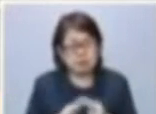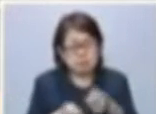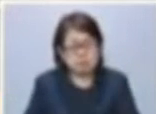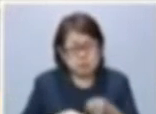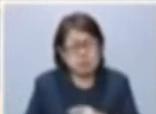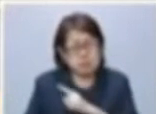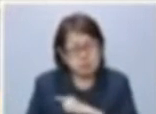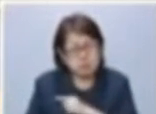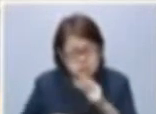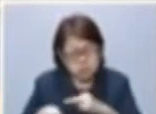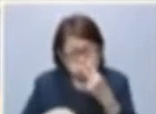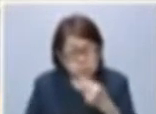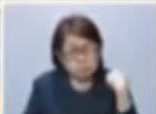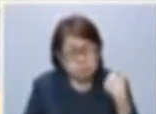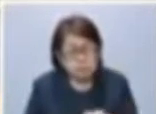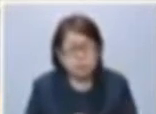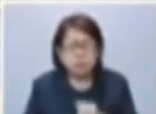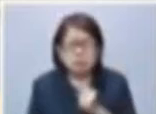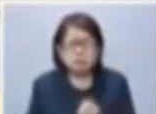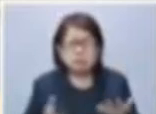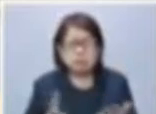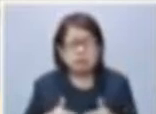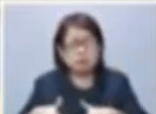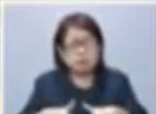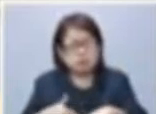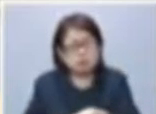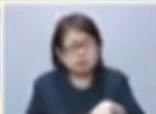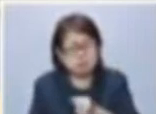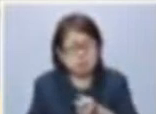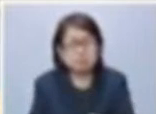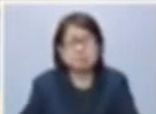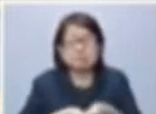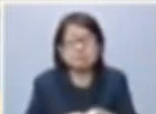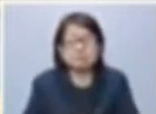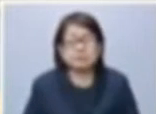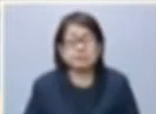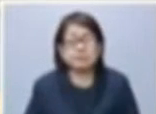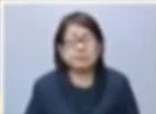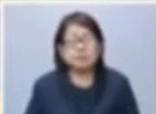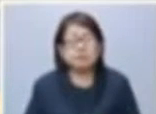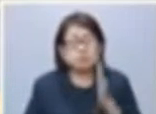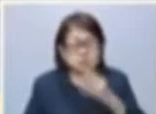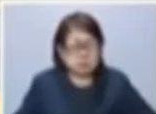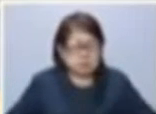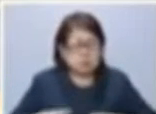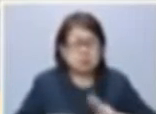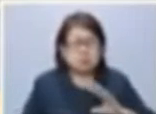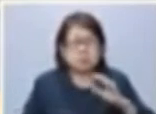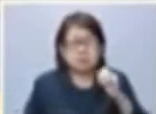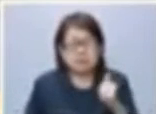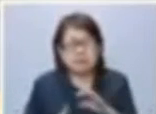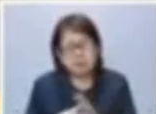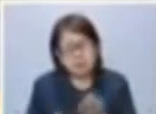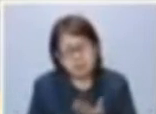เรื่องนี้หรือไม่ว่าจะทำอย่างไรให้พี่น้องของเราที่เป็นเกษตรกรน่ะ ได้มีคุณภาพชีวิตที่ดีขึ้นในเรื่องของรา